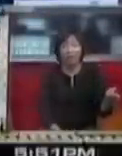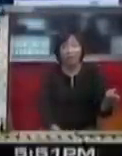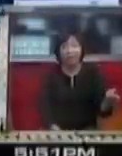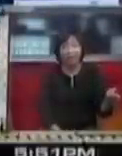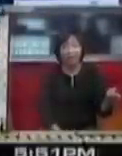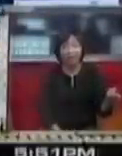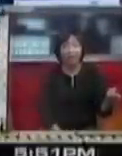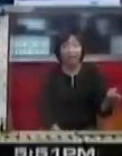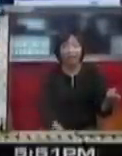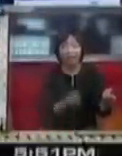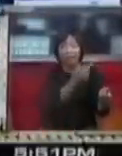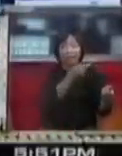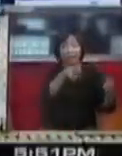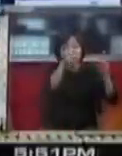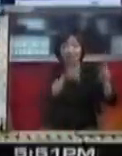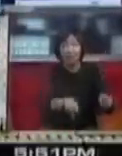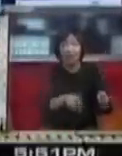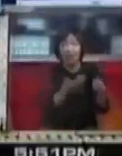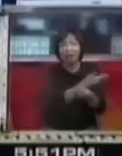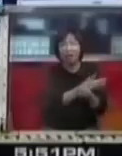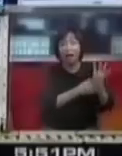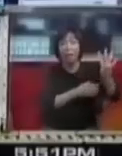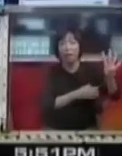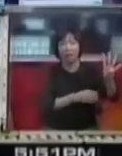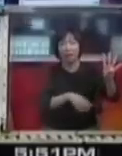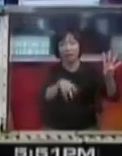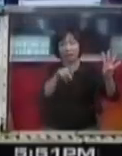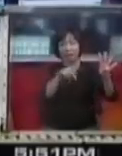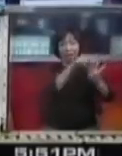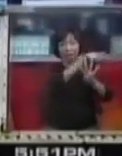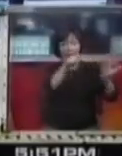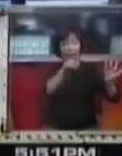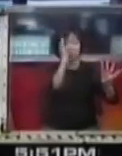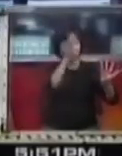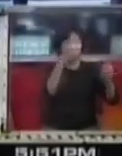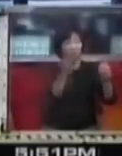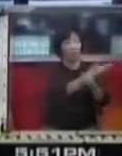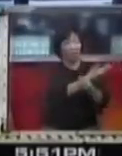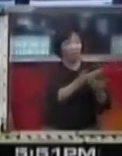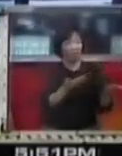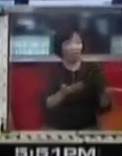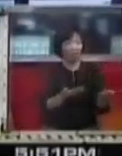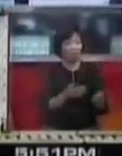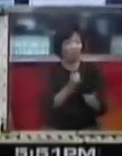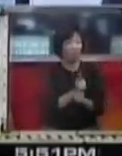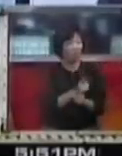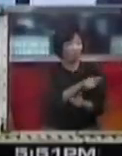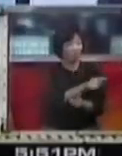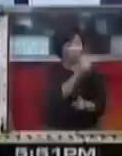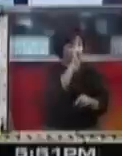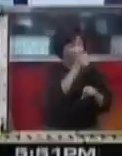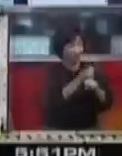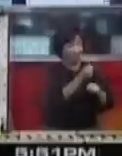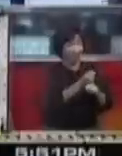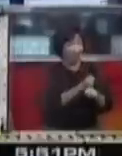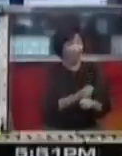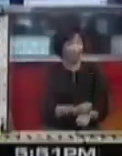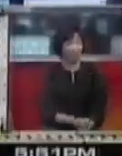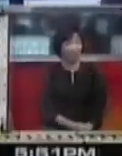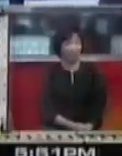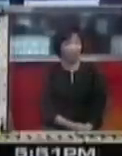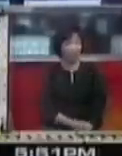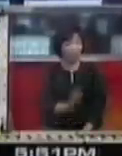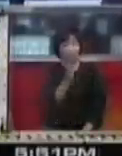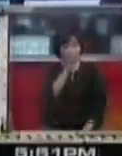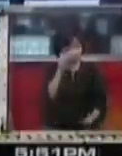ron? Mga ilan po sila? Siguro mga apat yun. Apat. So apat kasi po na... Kasi nakuilista na po sino yung naka-duty yung araw na yun. Sige po, so hindi